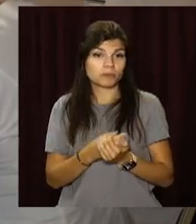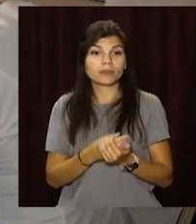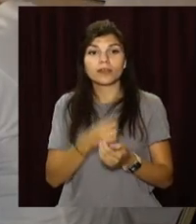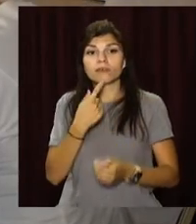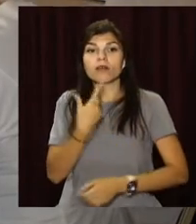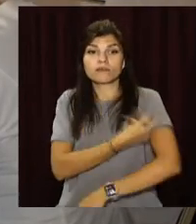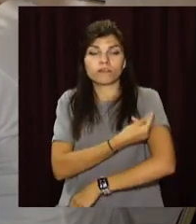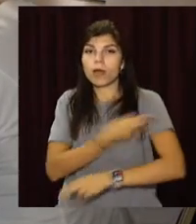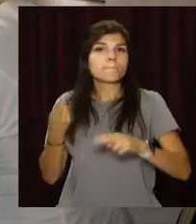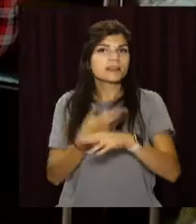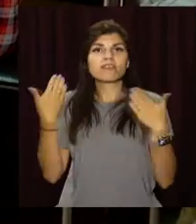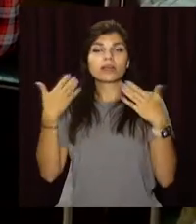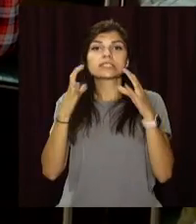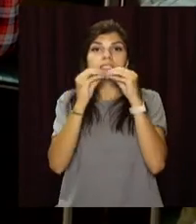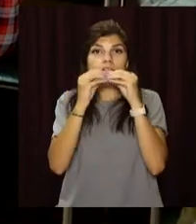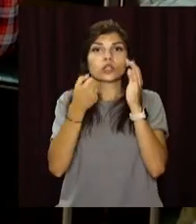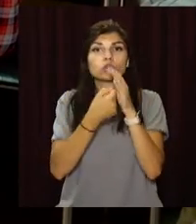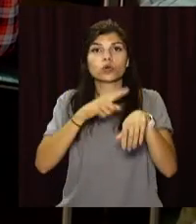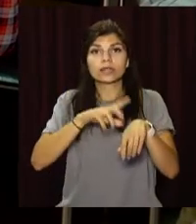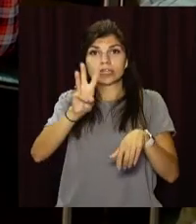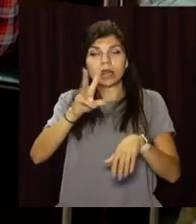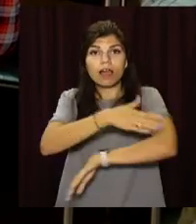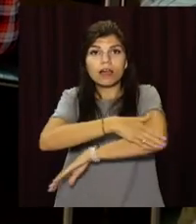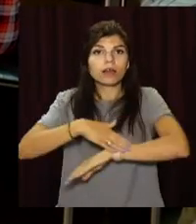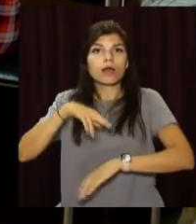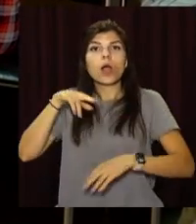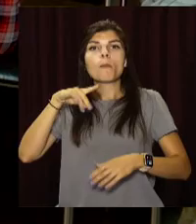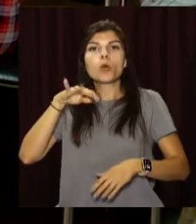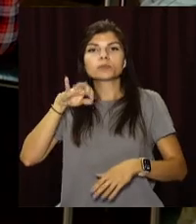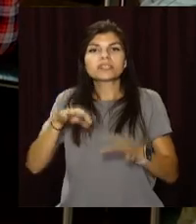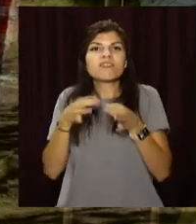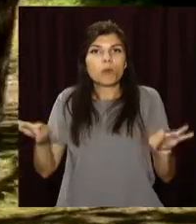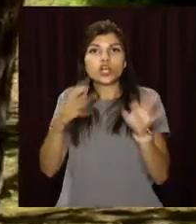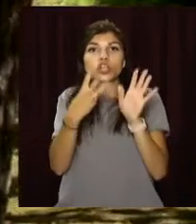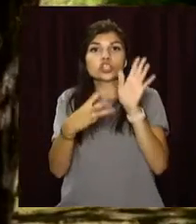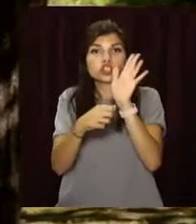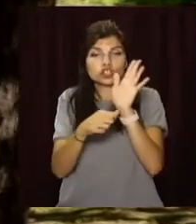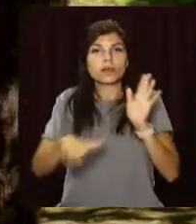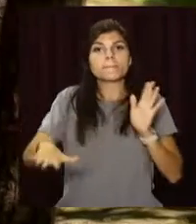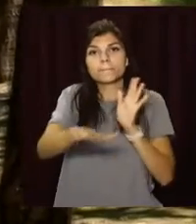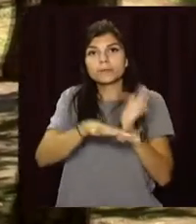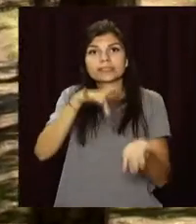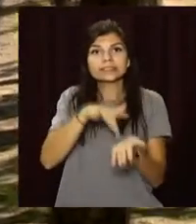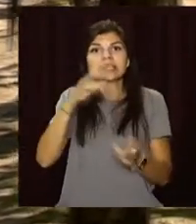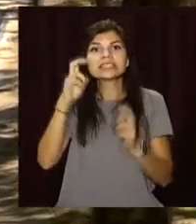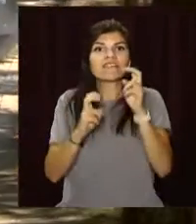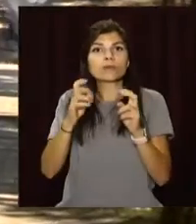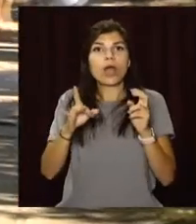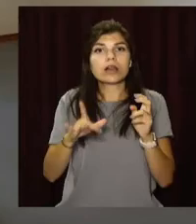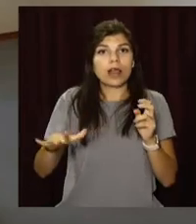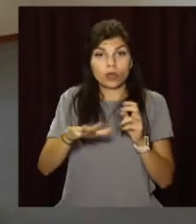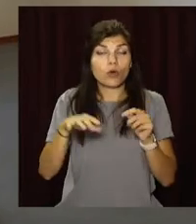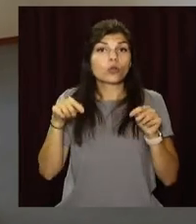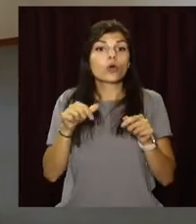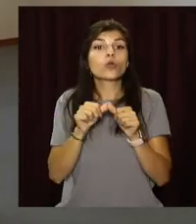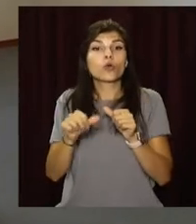масової вакцинації працює без вихідних з 10 до 15 години за адресою проспект Свободи, 36, у приміщенні територіального центру Заводського